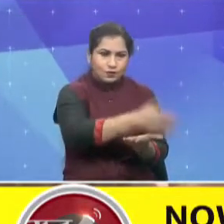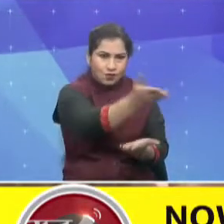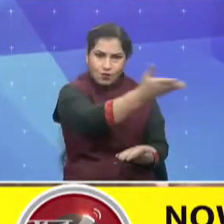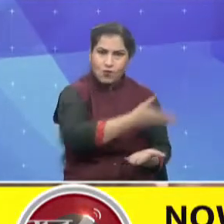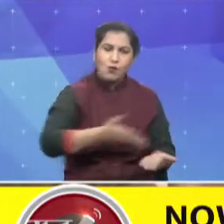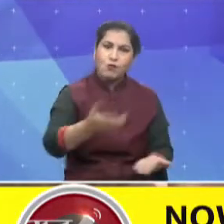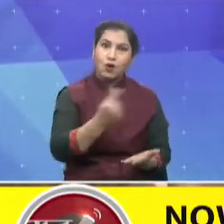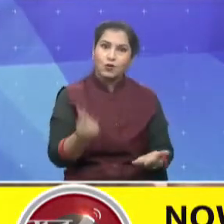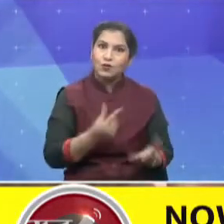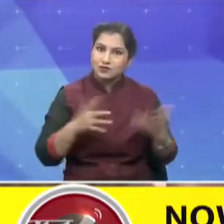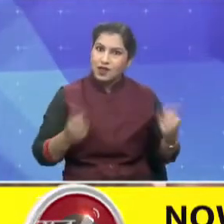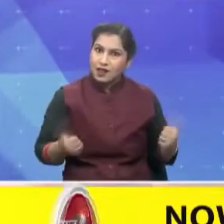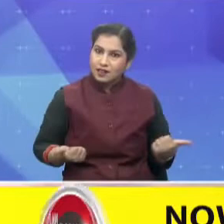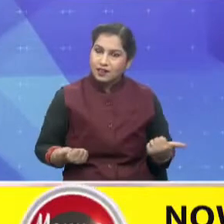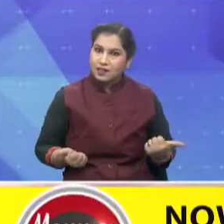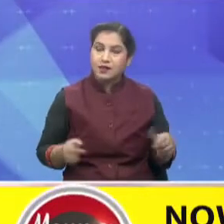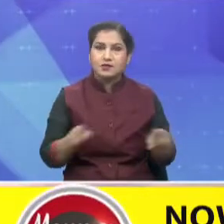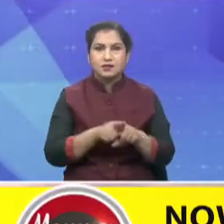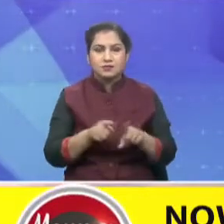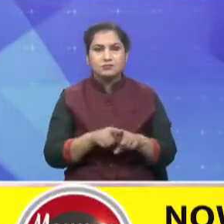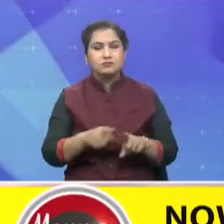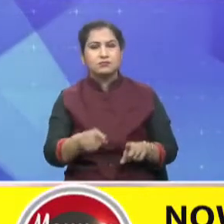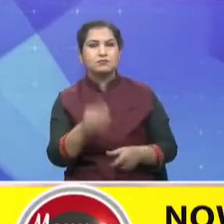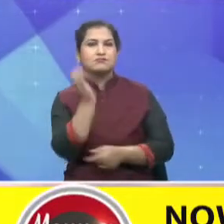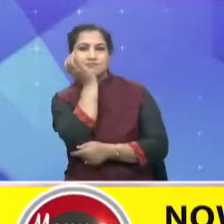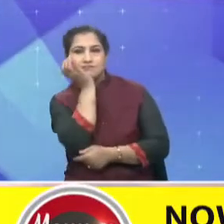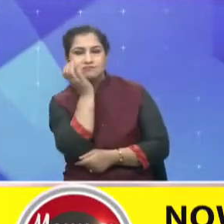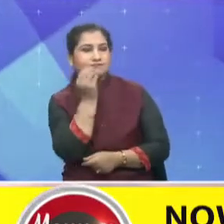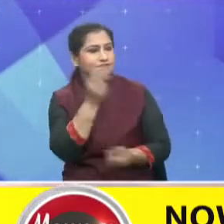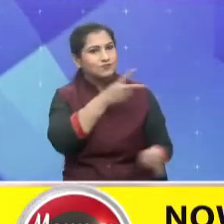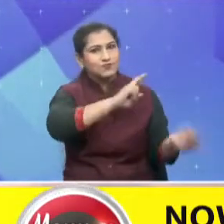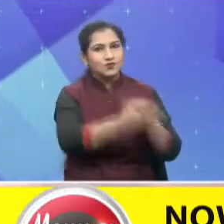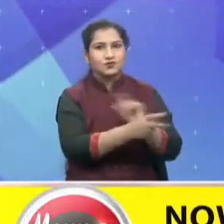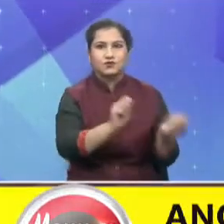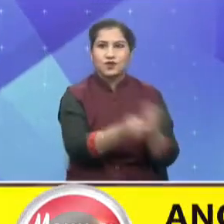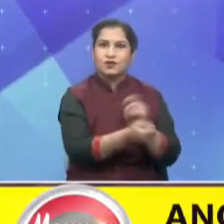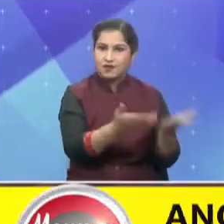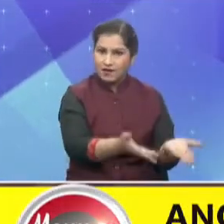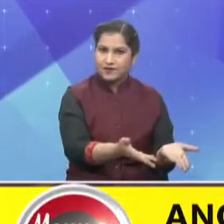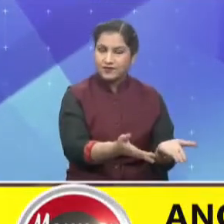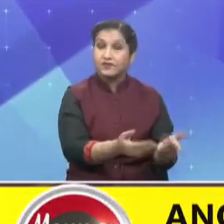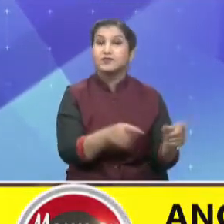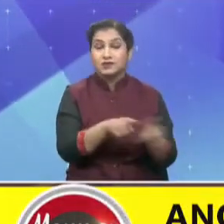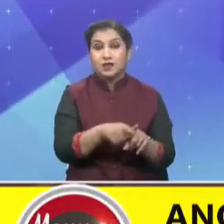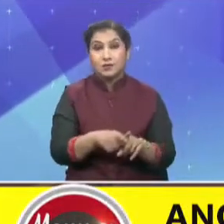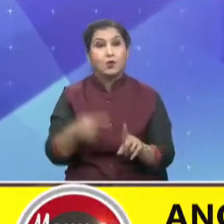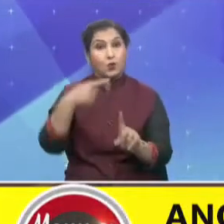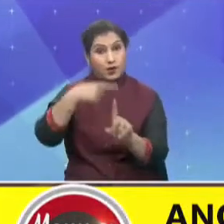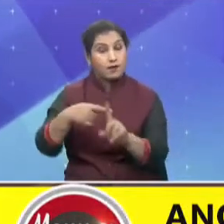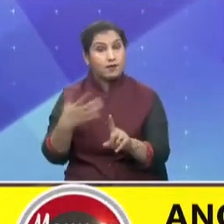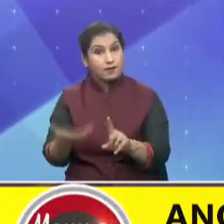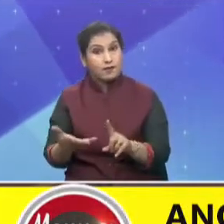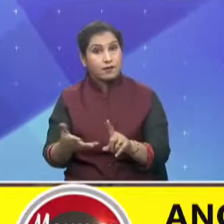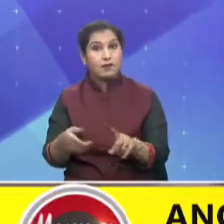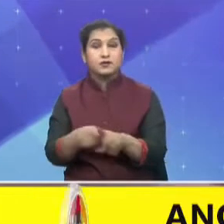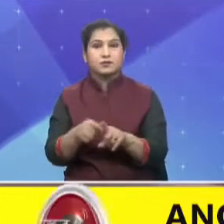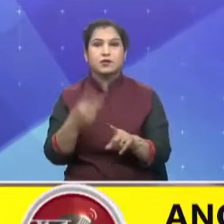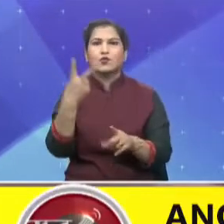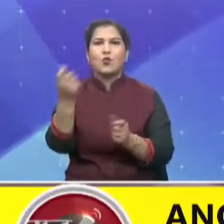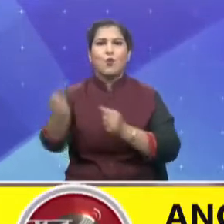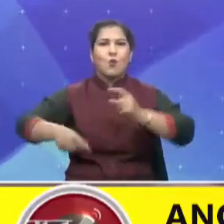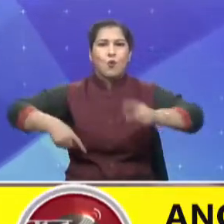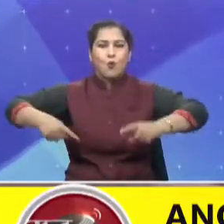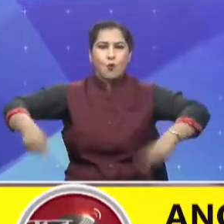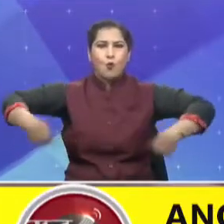को कोर्टयार्ड और कैफेटेरिया में बदल दिया गया है। एक और जंकयार्ड टू व्हीलर्स के लिए